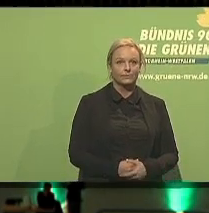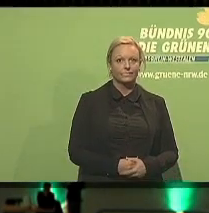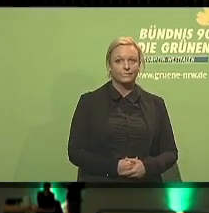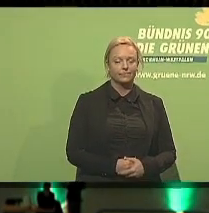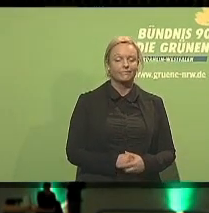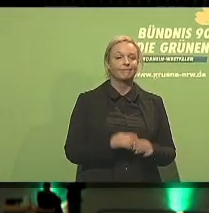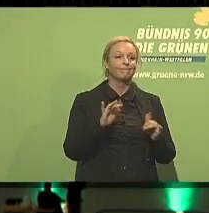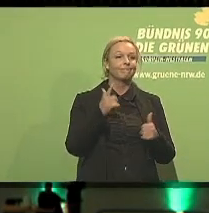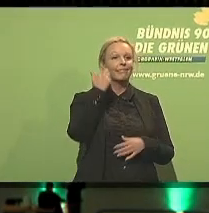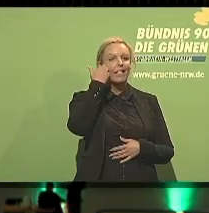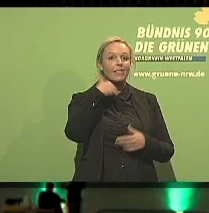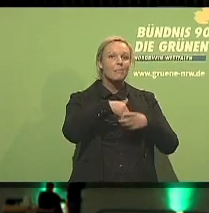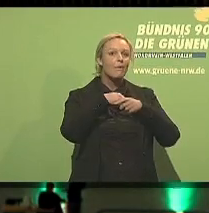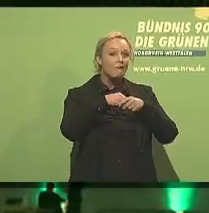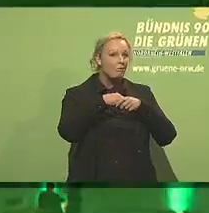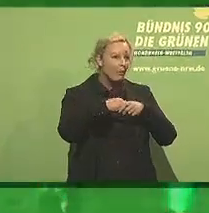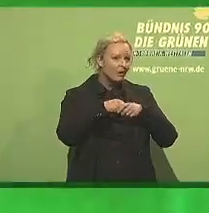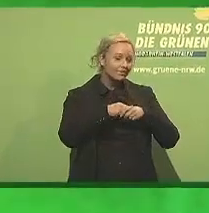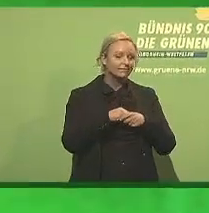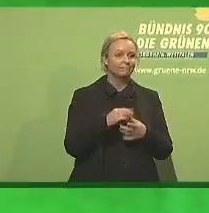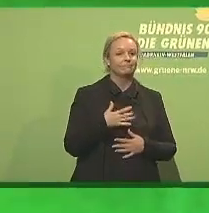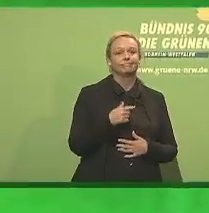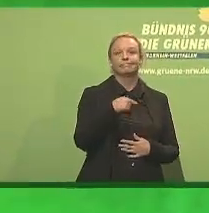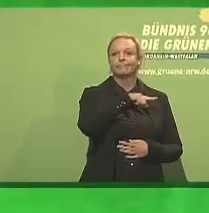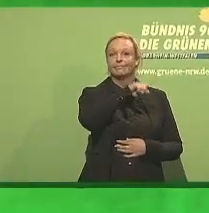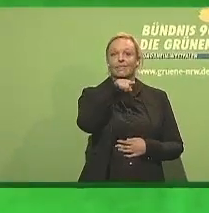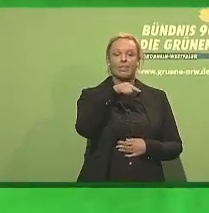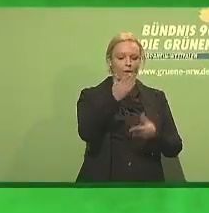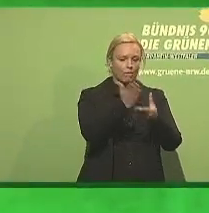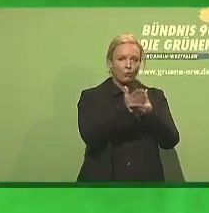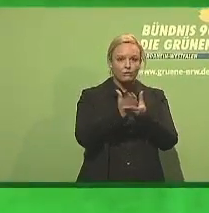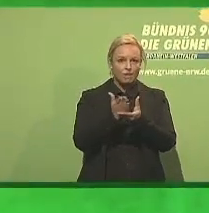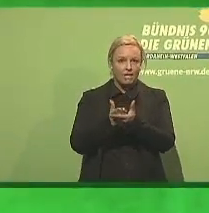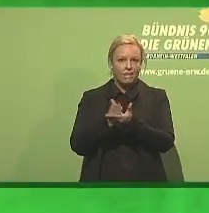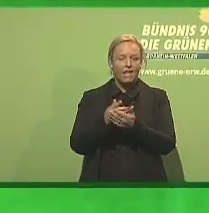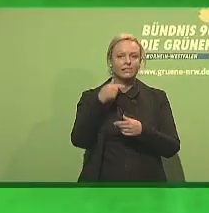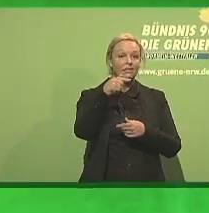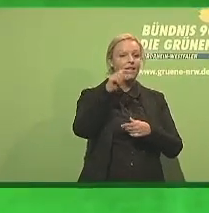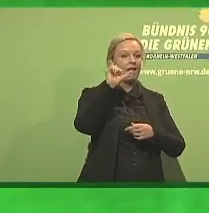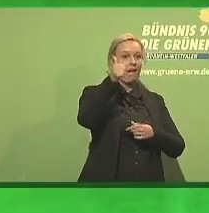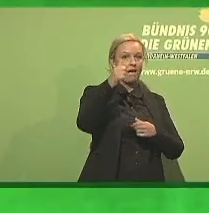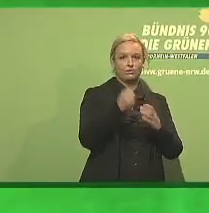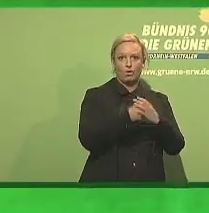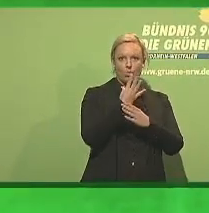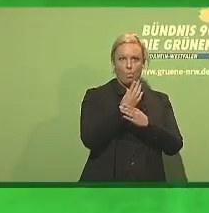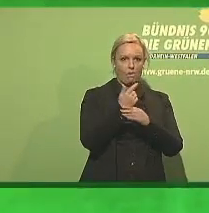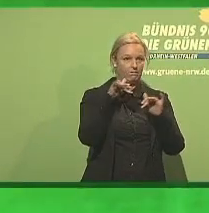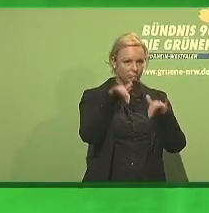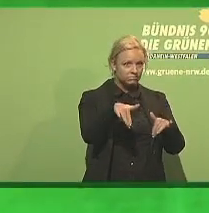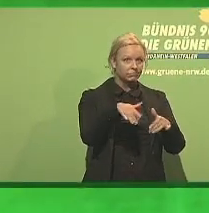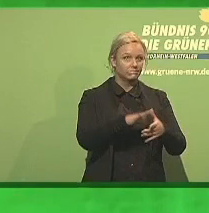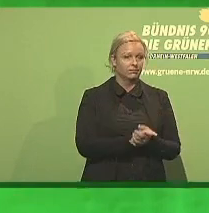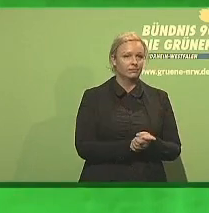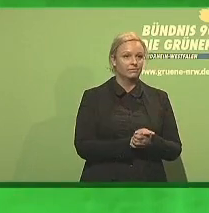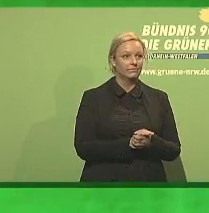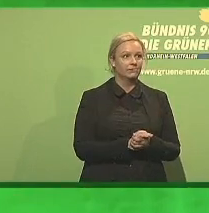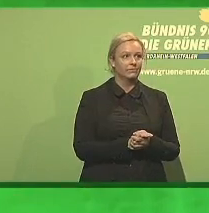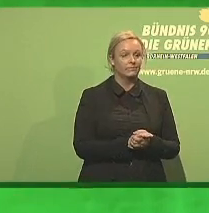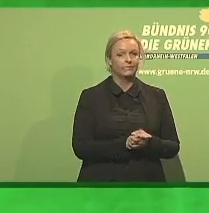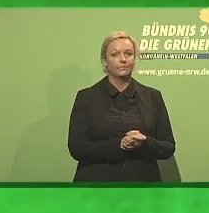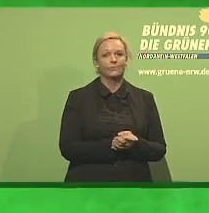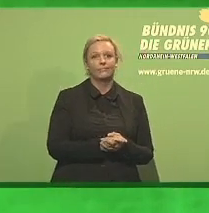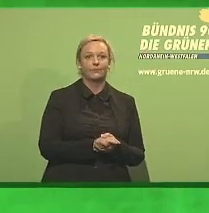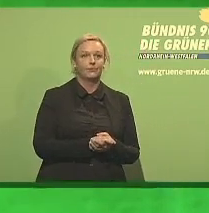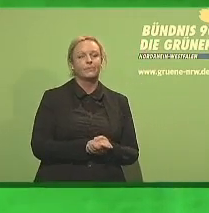Ja, liebe Freundinnen und Freunde, ihr habt in euren Unterlagen den T1 neu vorliegen, der sich